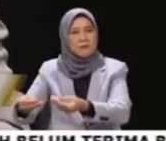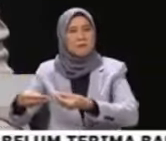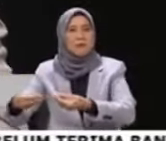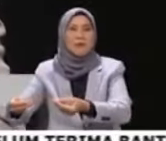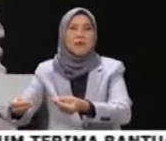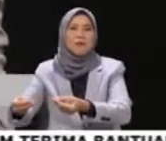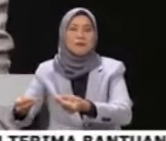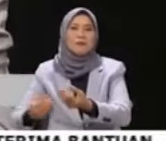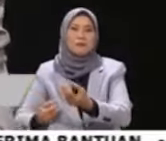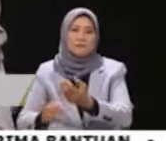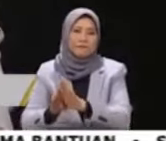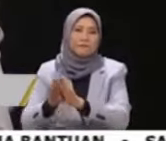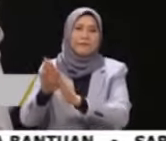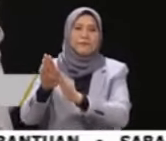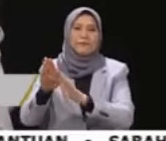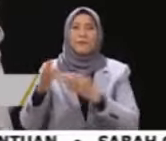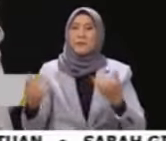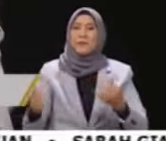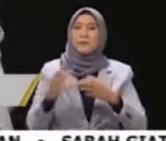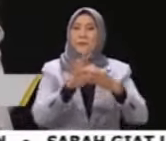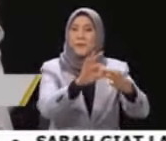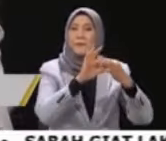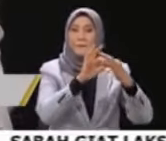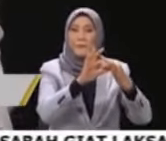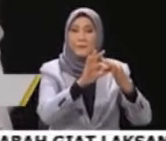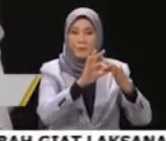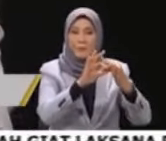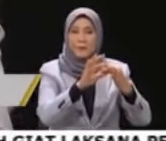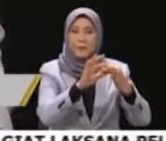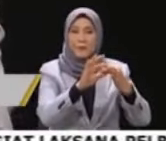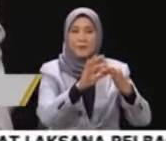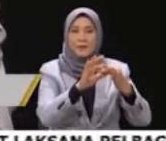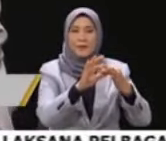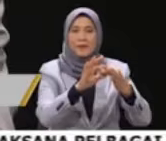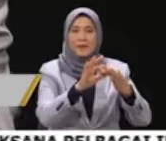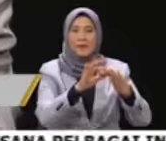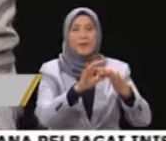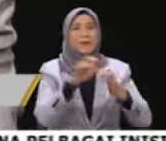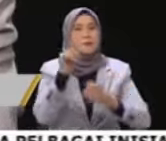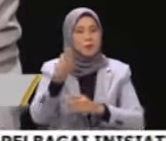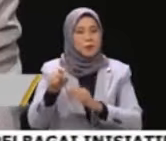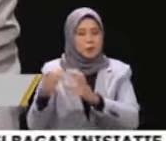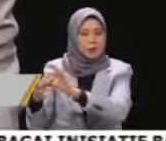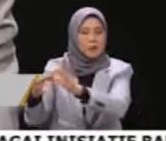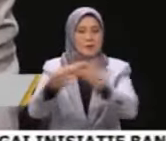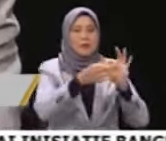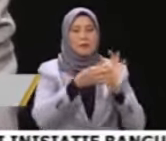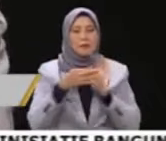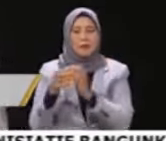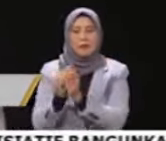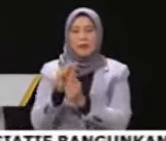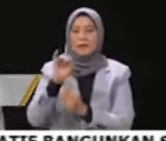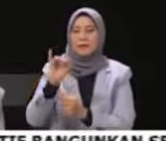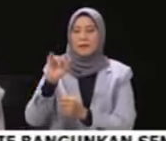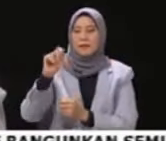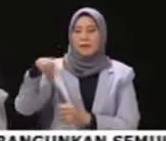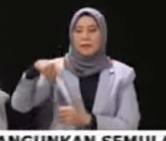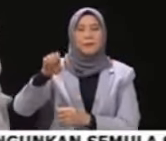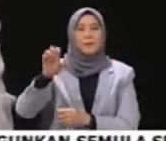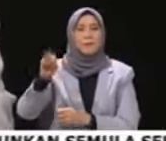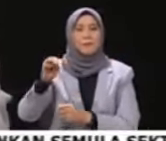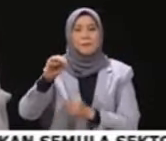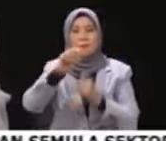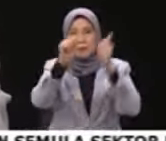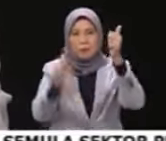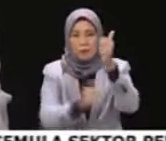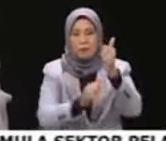kita pergi itu dengan kolaborasi dia, ialah saya bagi tahu tadi, supaya mereka kolaborasi dengan YAPIM. YAPIM juga mempunyai agensi saya